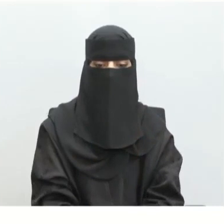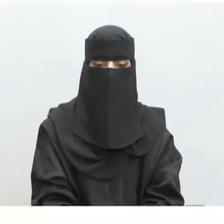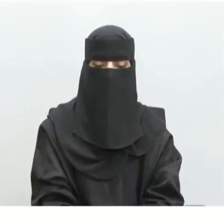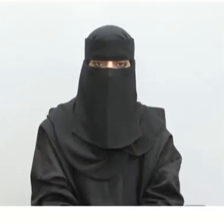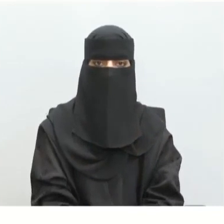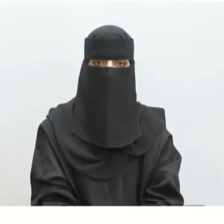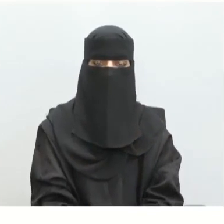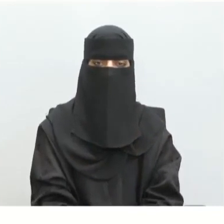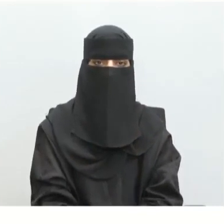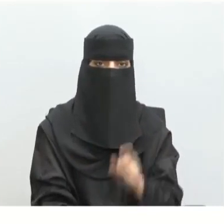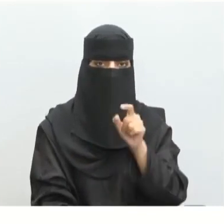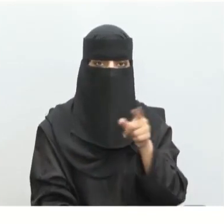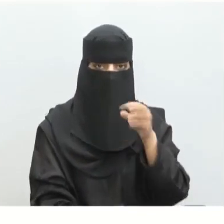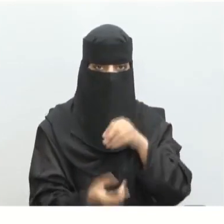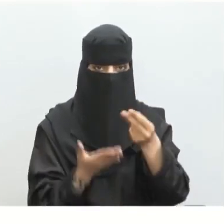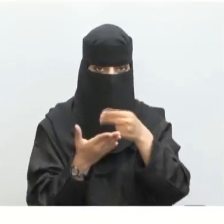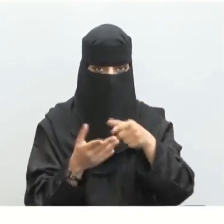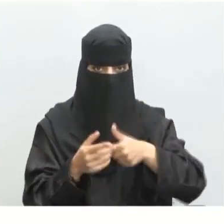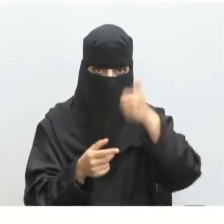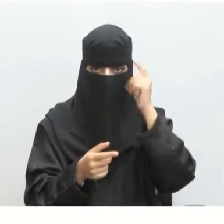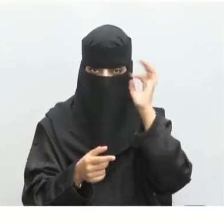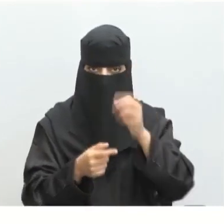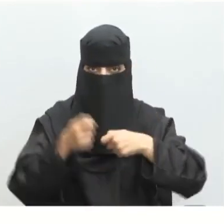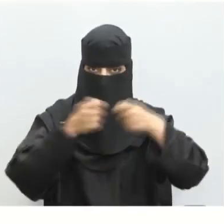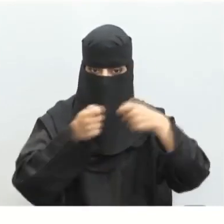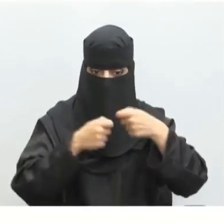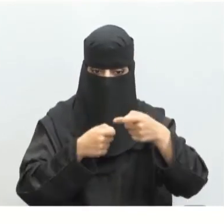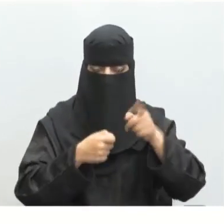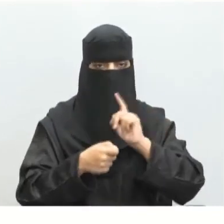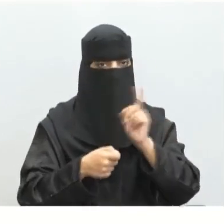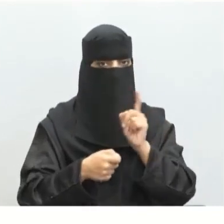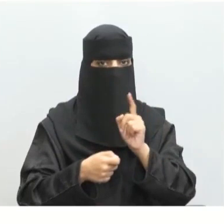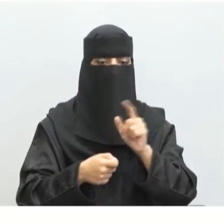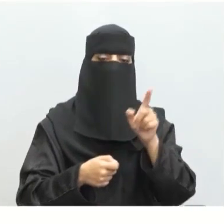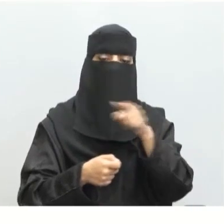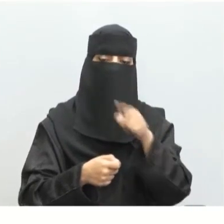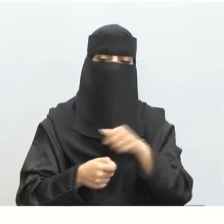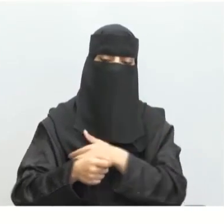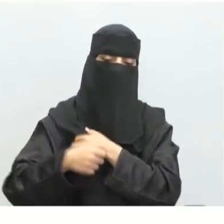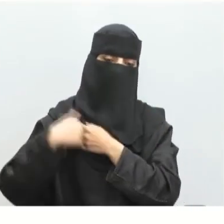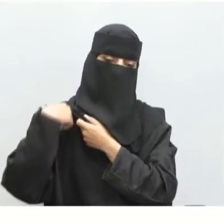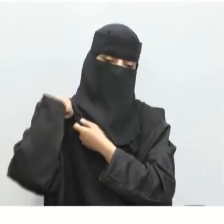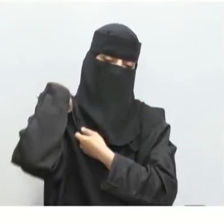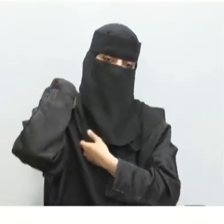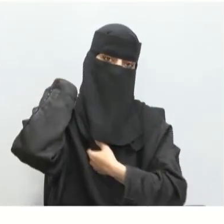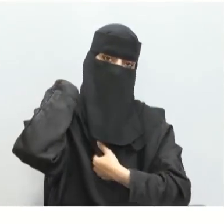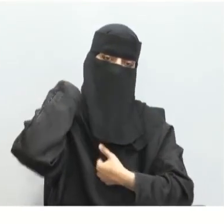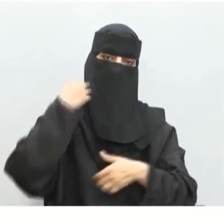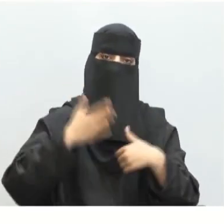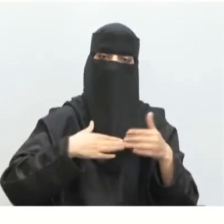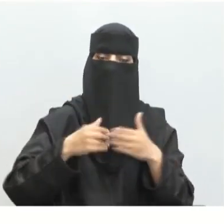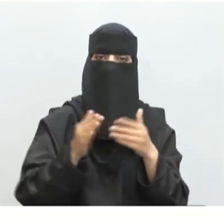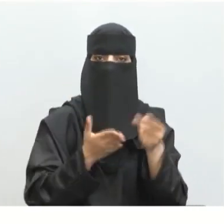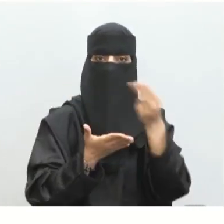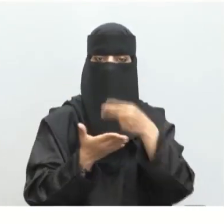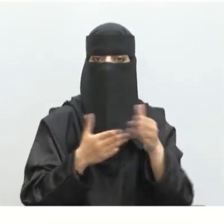المناخ هل تمثل لنا الاقتصاد رائعين ايضا لا تمثل لنا الاقتصاد وليس من مهام